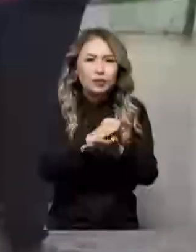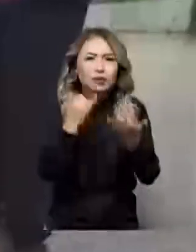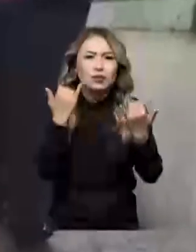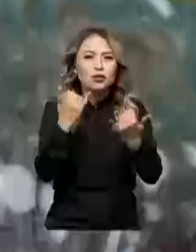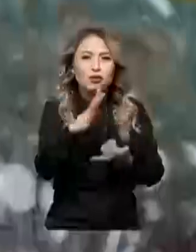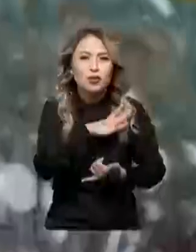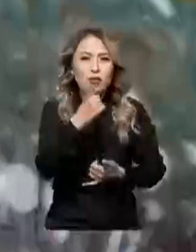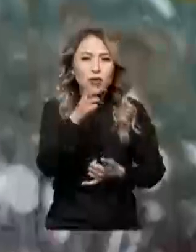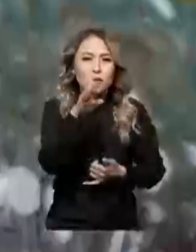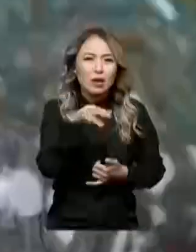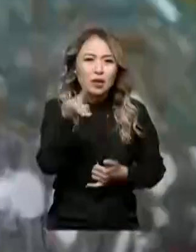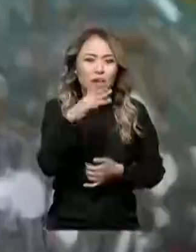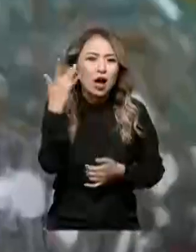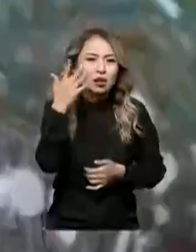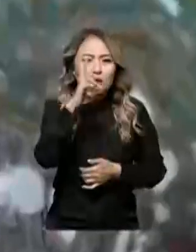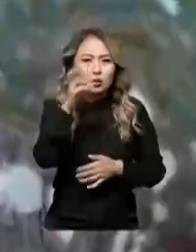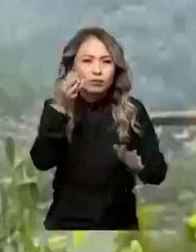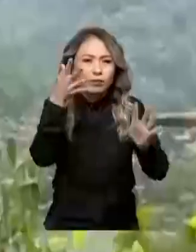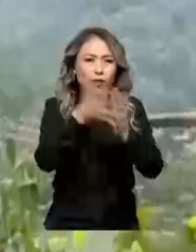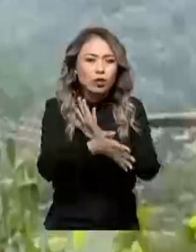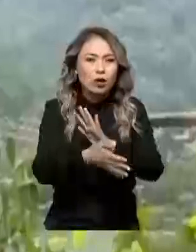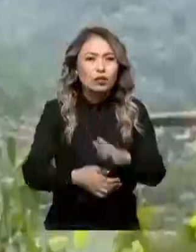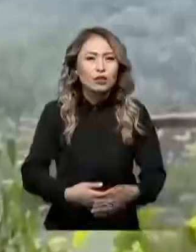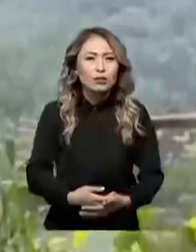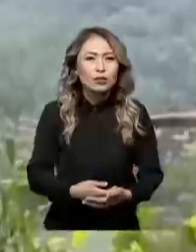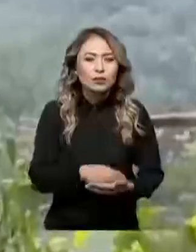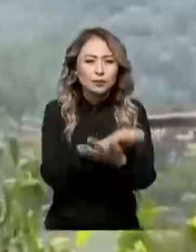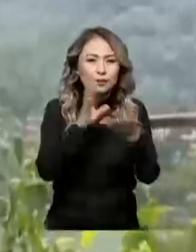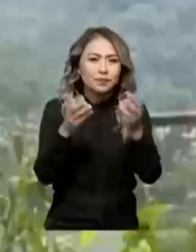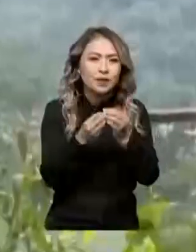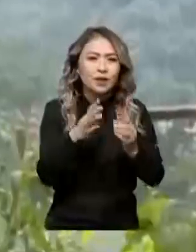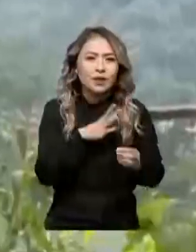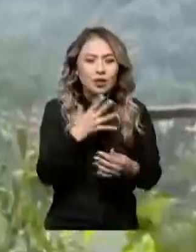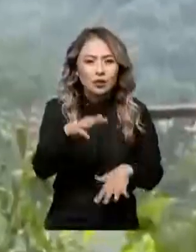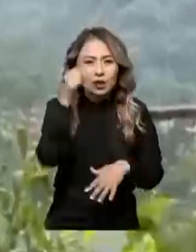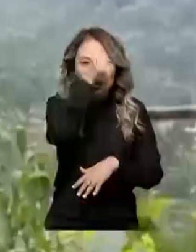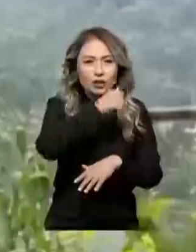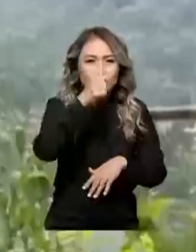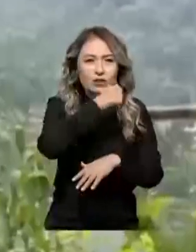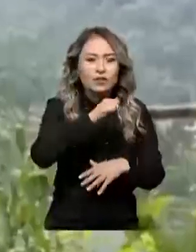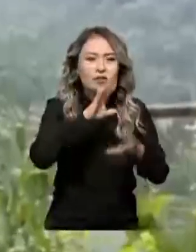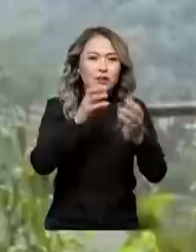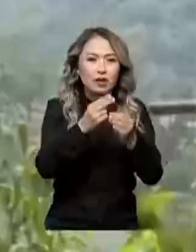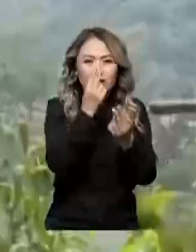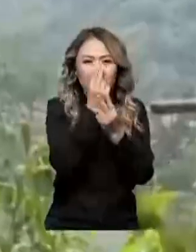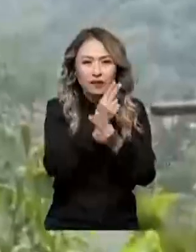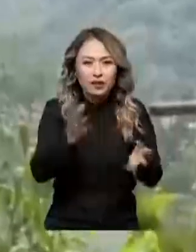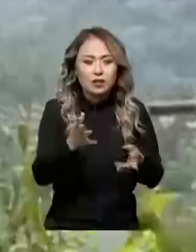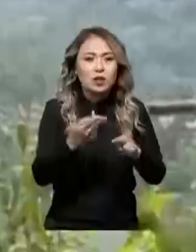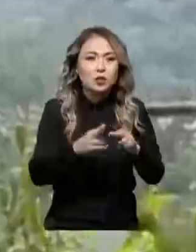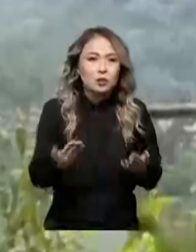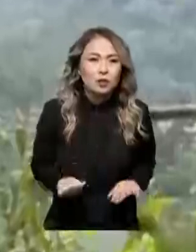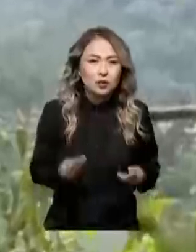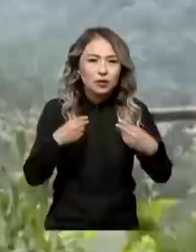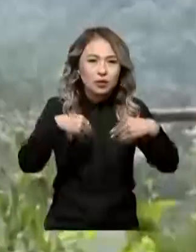1 миллиард ақш долларға жуық шығынға батты. Бұл жерде неше жыл тұрсақ та мұндайды көрген емеспін. Еккен егіннен